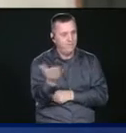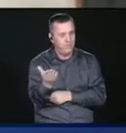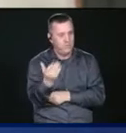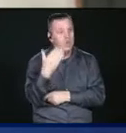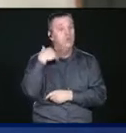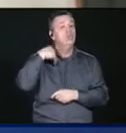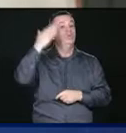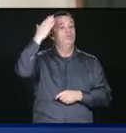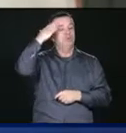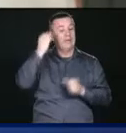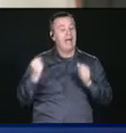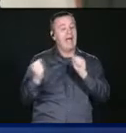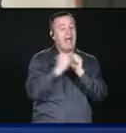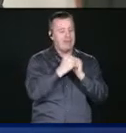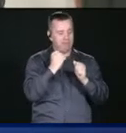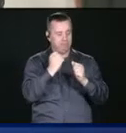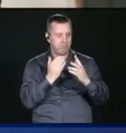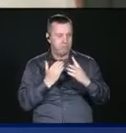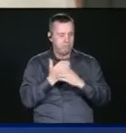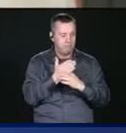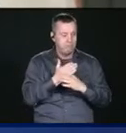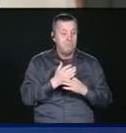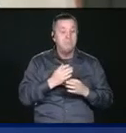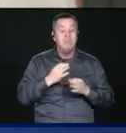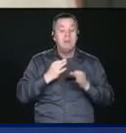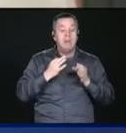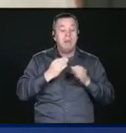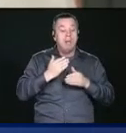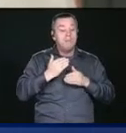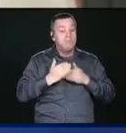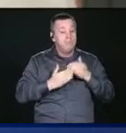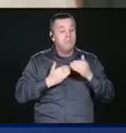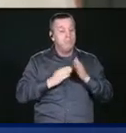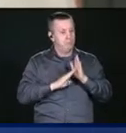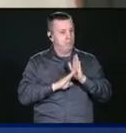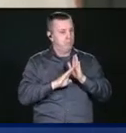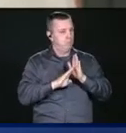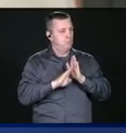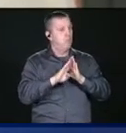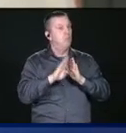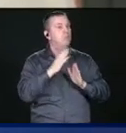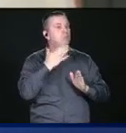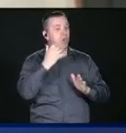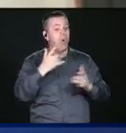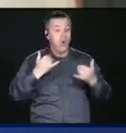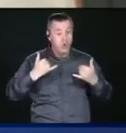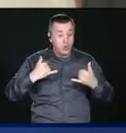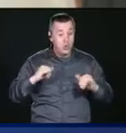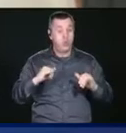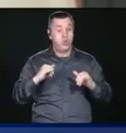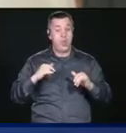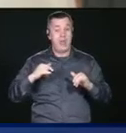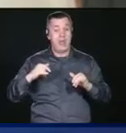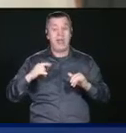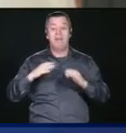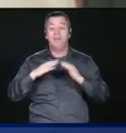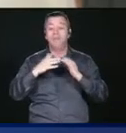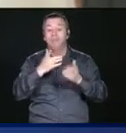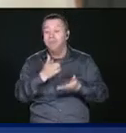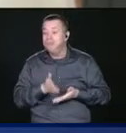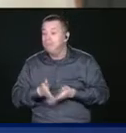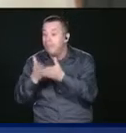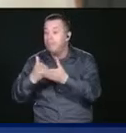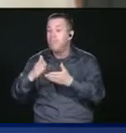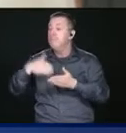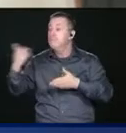qu'ensemble, on va passer à travers. Tranquillement, les choses vont aller mieux. Alors, continuez de contribuer autour de la maison.